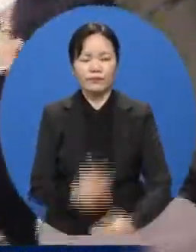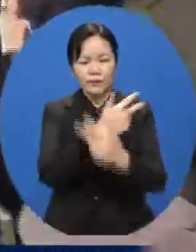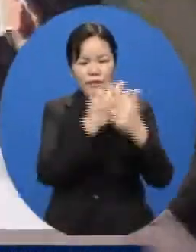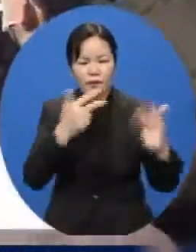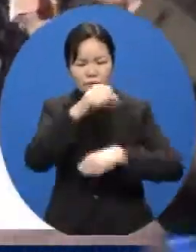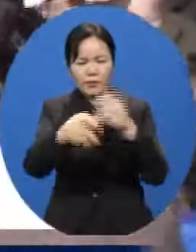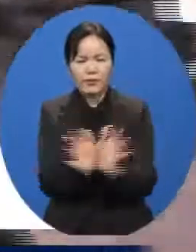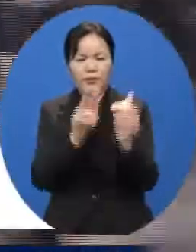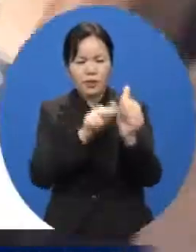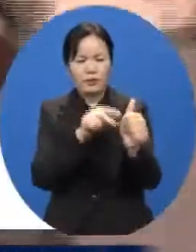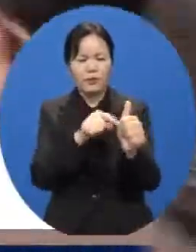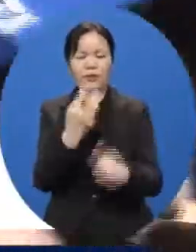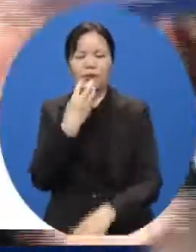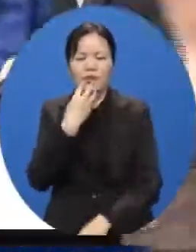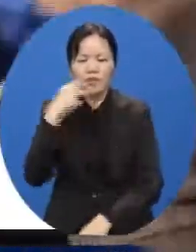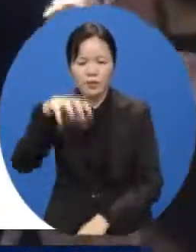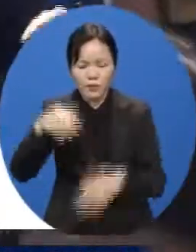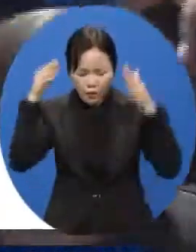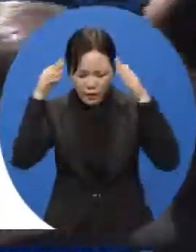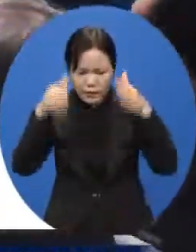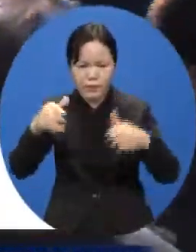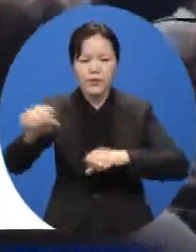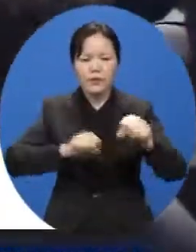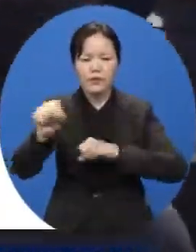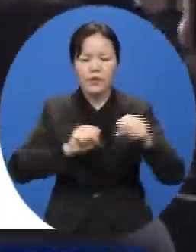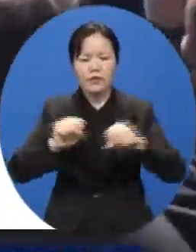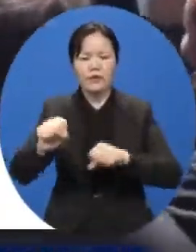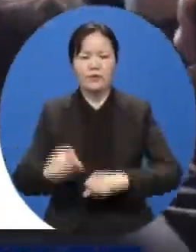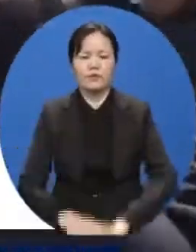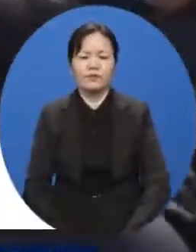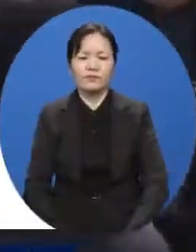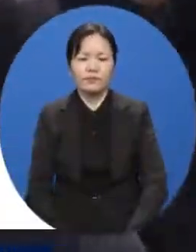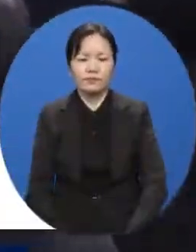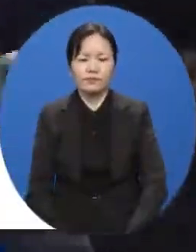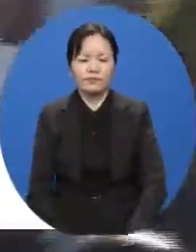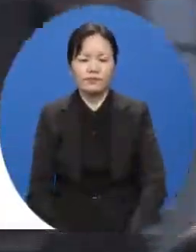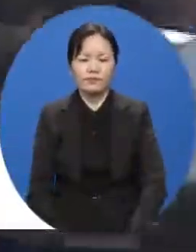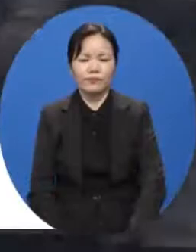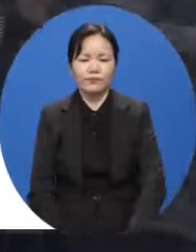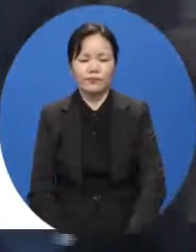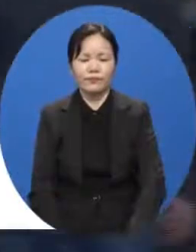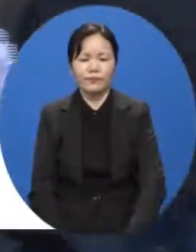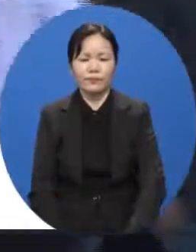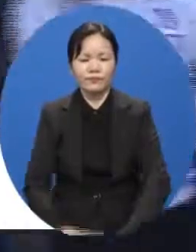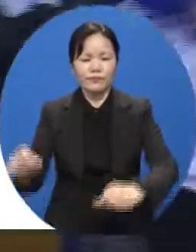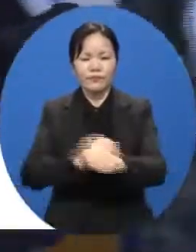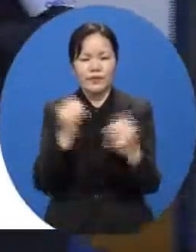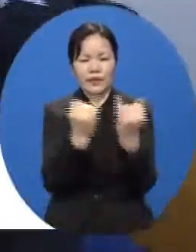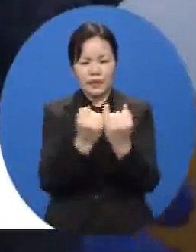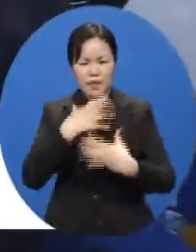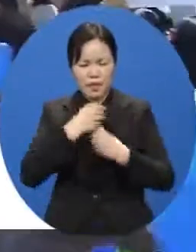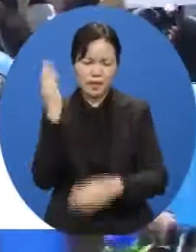이재명 더불어민주당 후보는 서울 집중유세로 수도권 유권자 공략에 총력을 쏟았습니다. 특히 여성